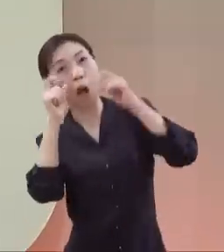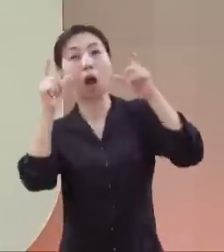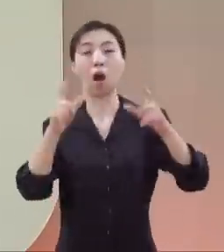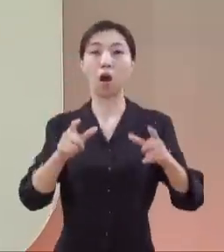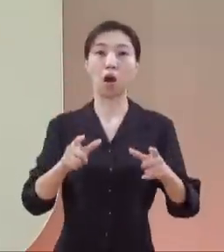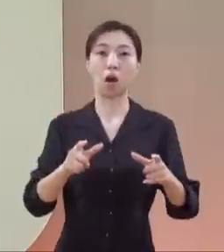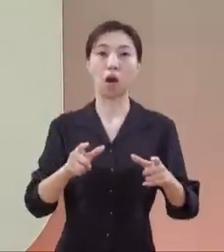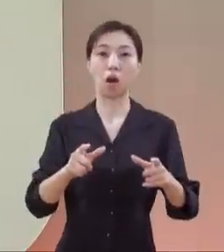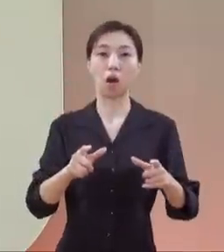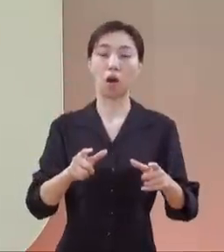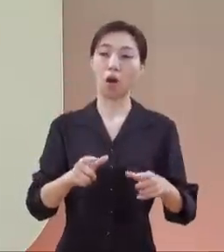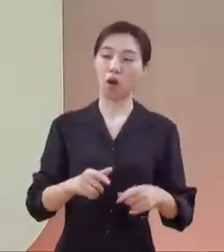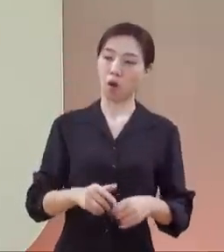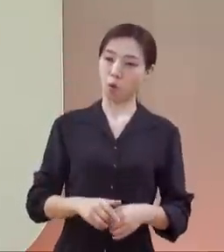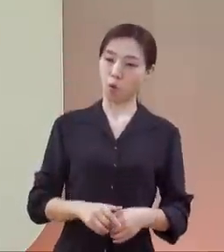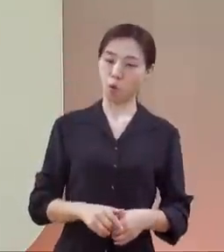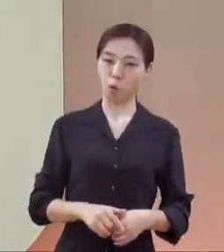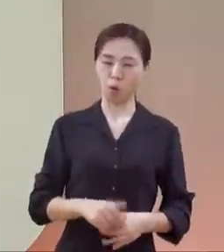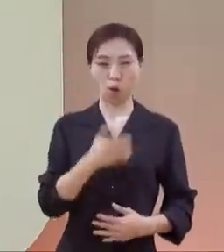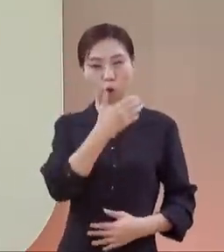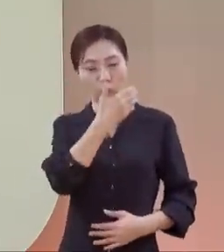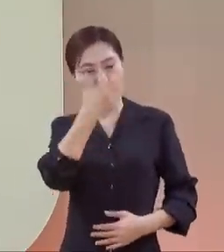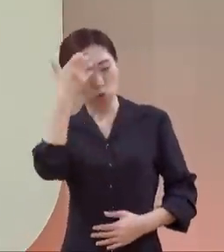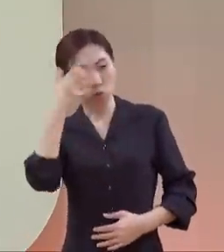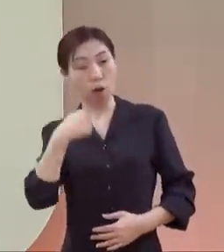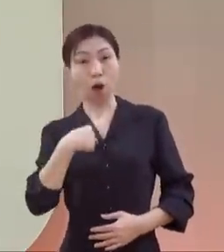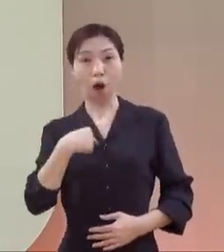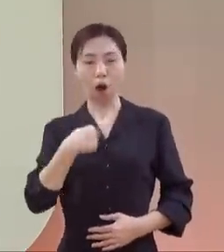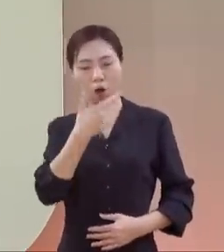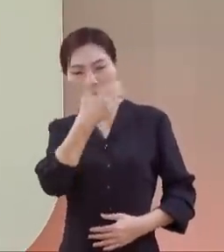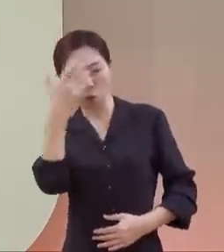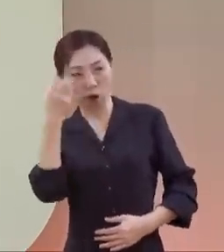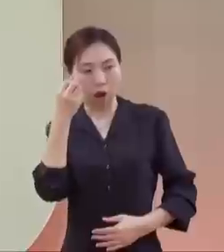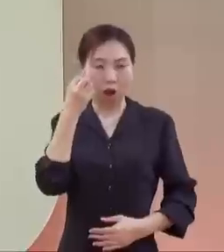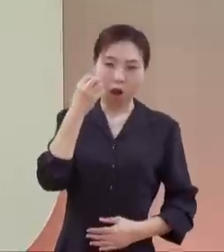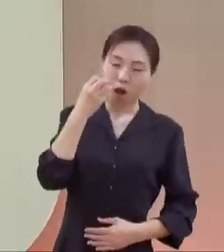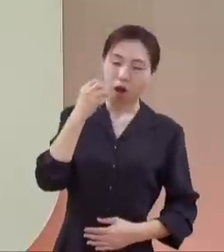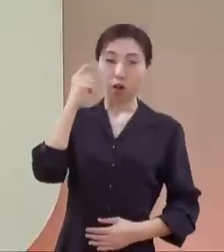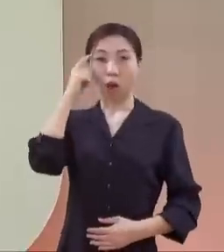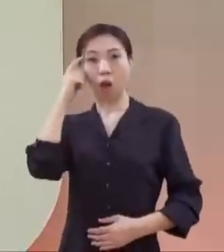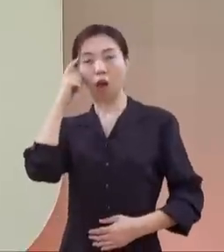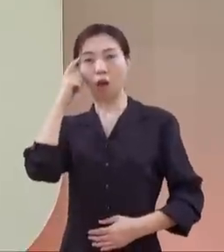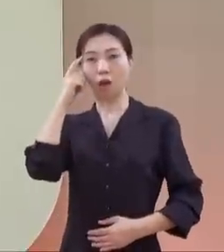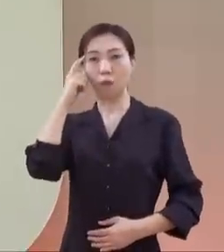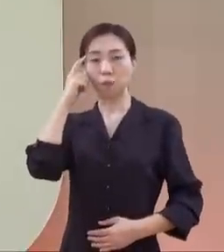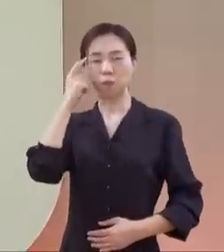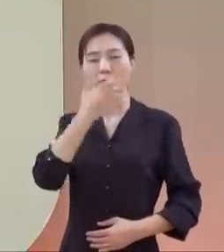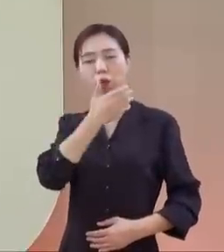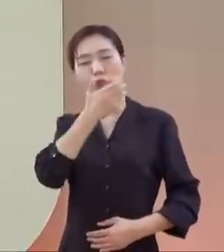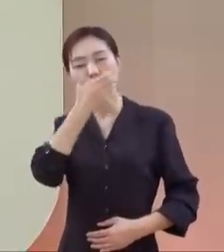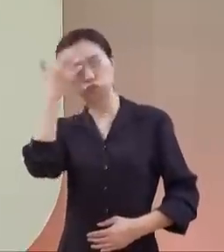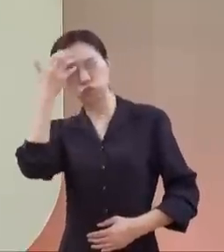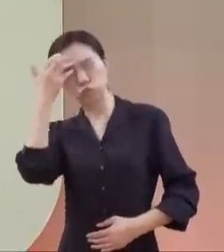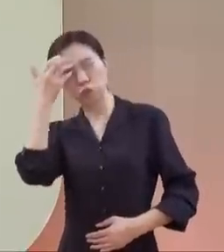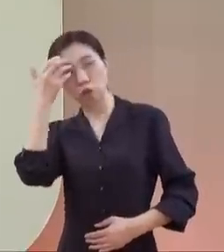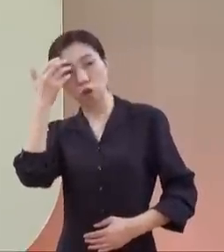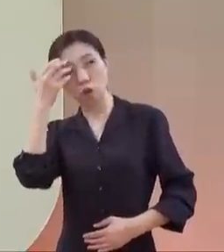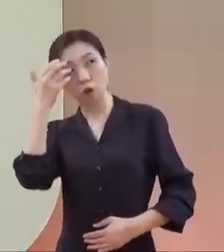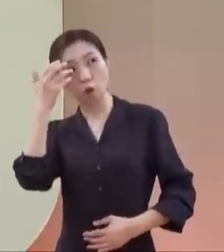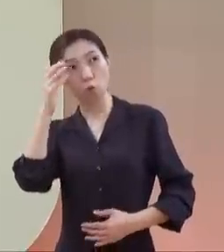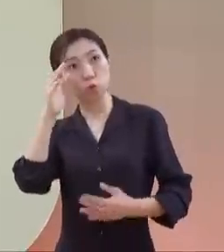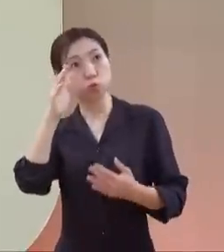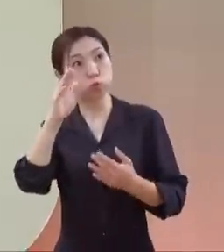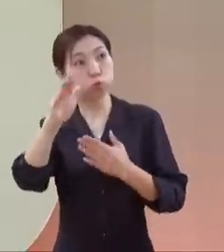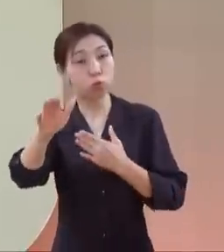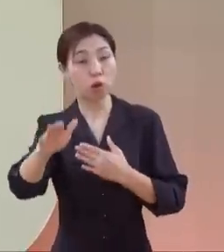참 신기한 꿈이다 신기한 꿈이다 했는데 그 꿈을 꾼 이유로부터 점점